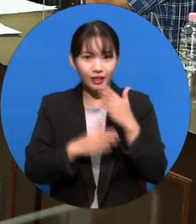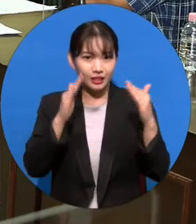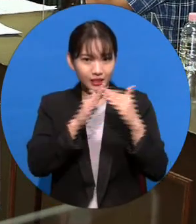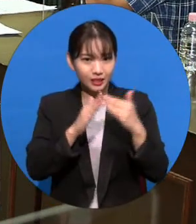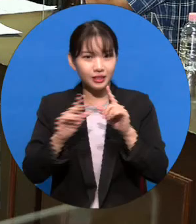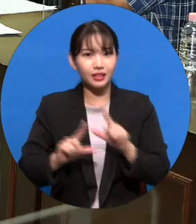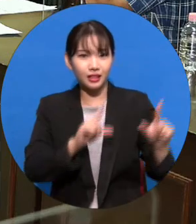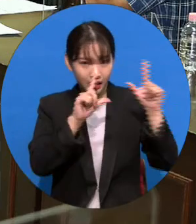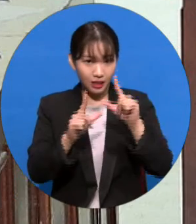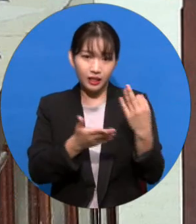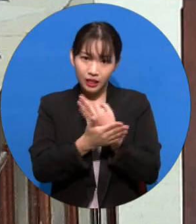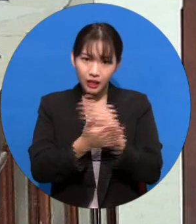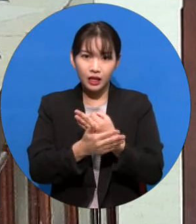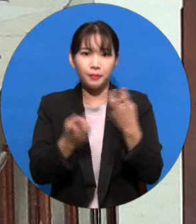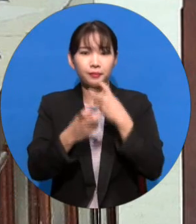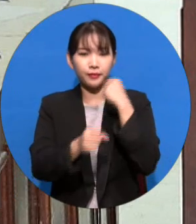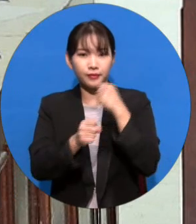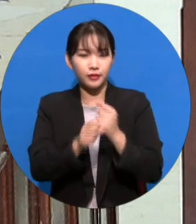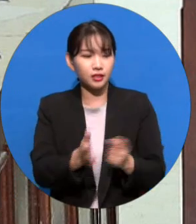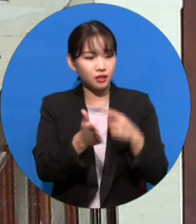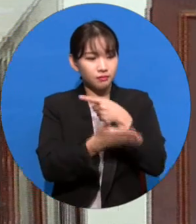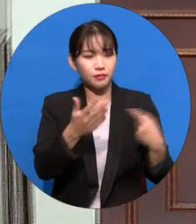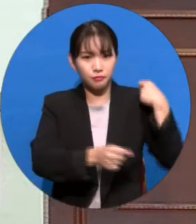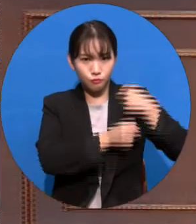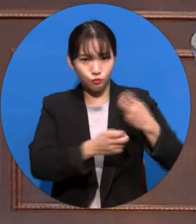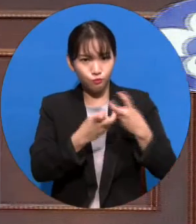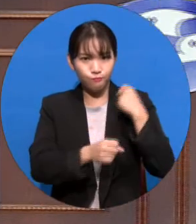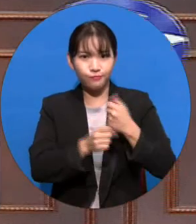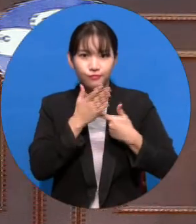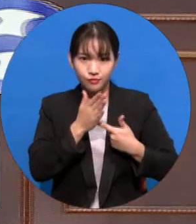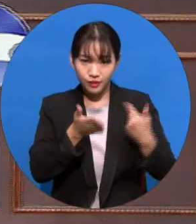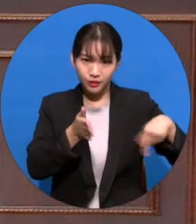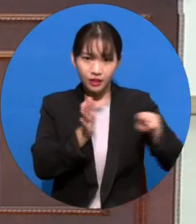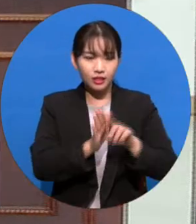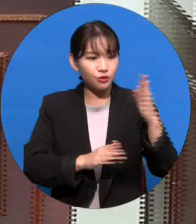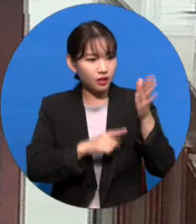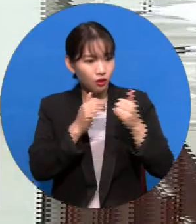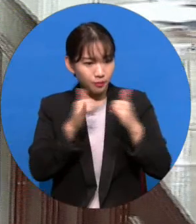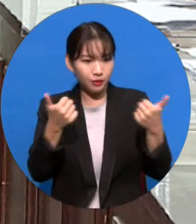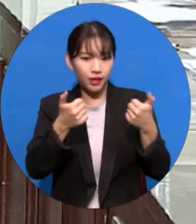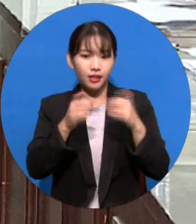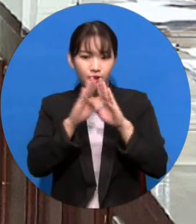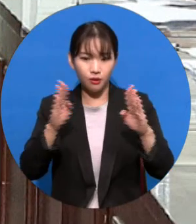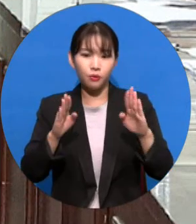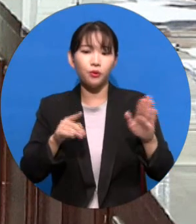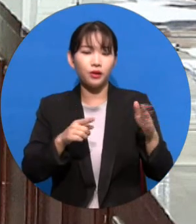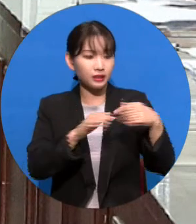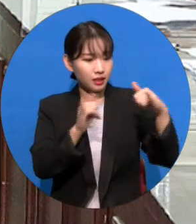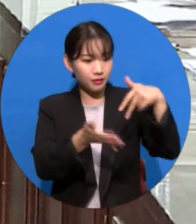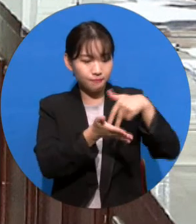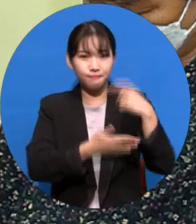생계 대책 마련과 신속한 피해 복구 방안 마련을 위해 최근 업 인과의 간담회를 열고 어빈 들의 의견을